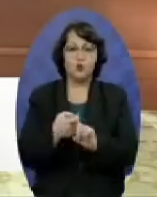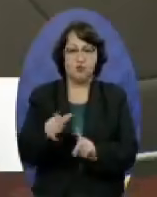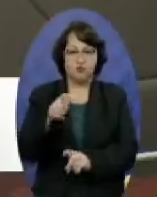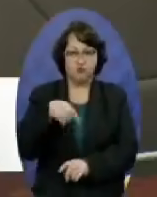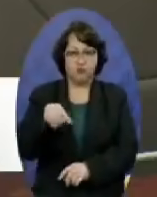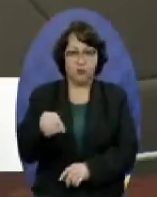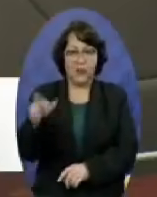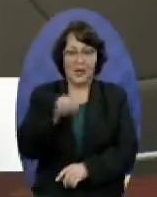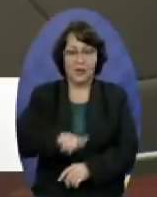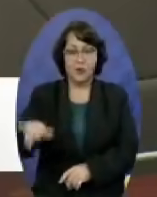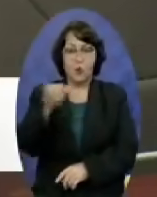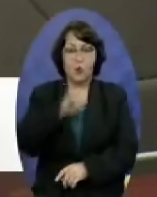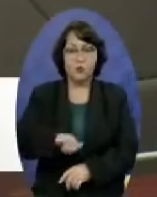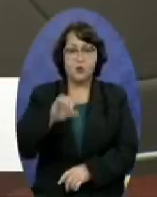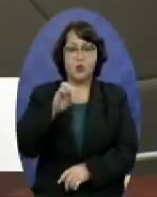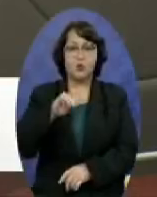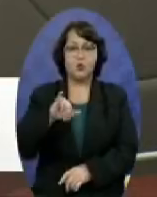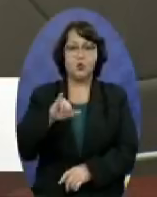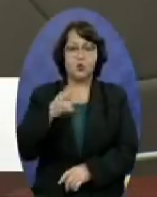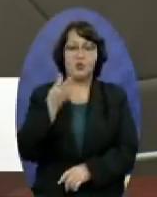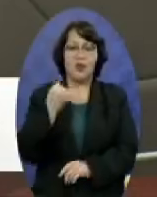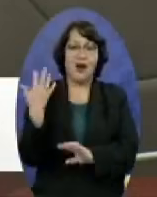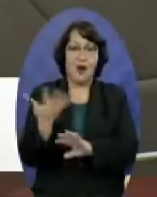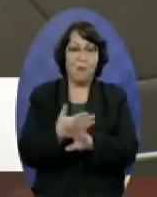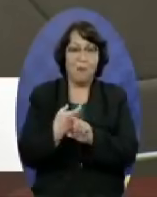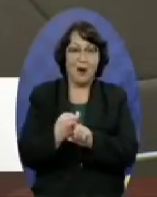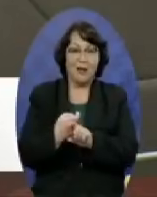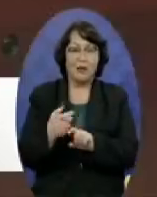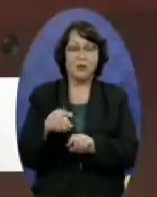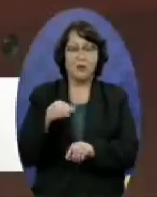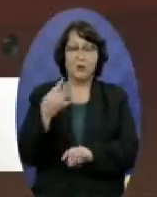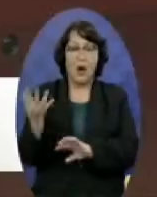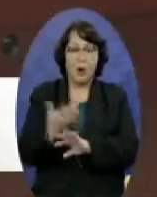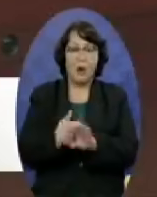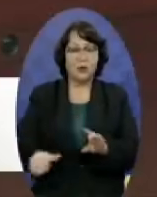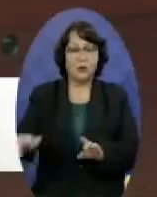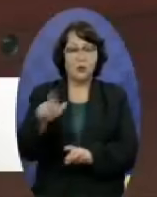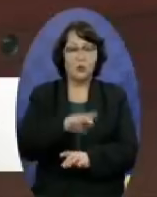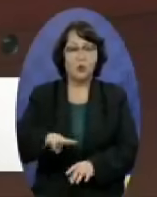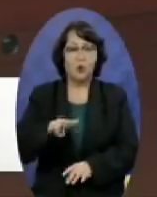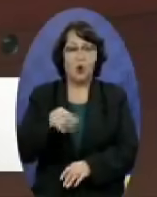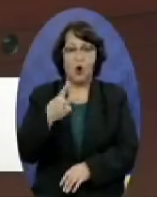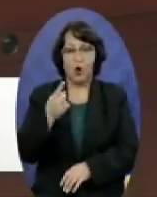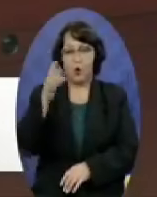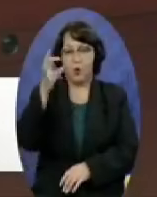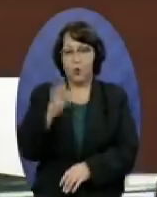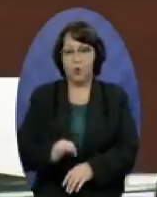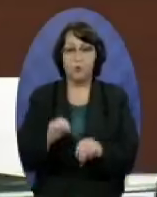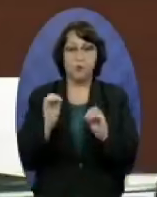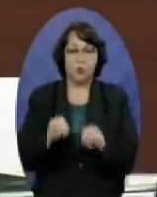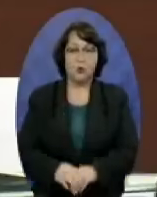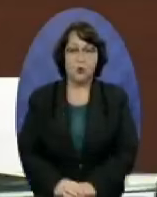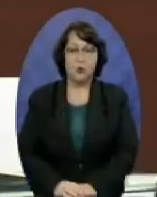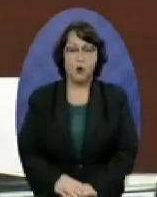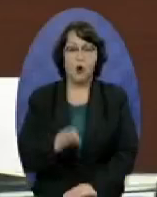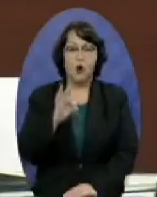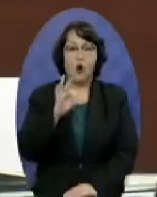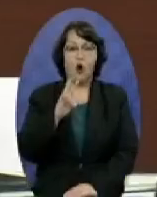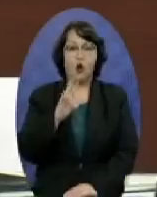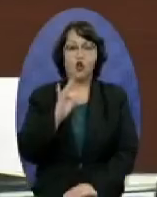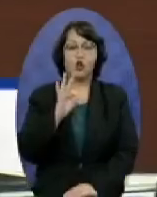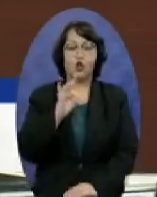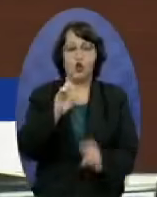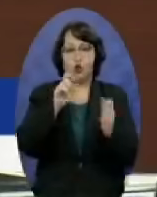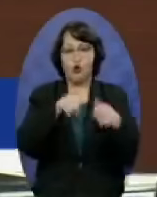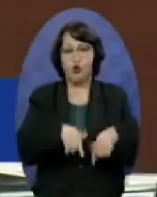газрыг улсын тусгай хамгаалалтанд авснаар за тусгай хамгаалалтаа газар нутгийн хэмжээ 21% хүрэх юм байна. Оногийн